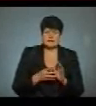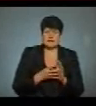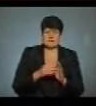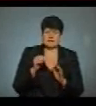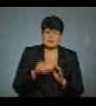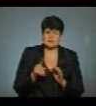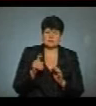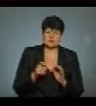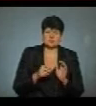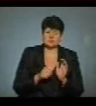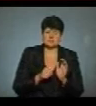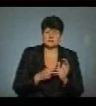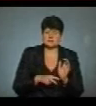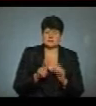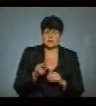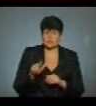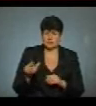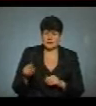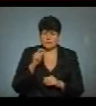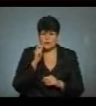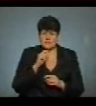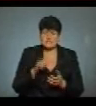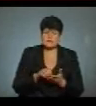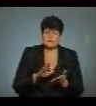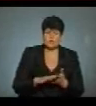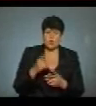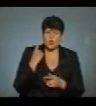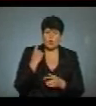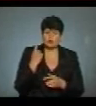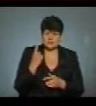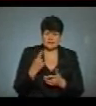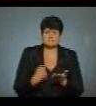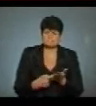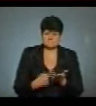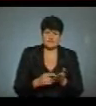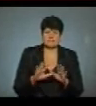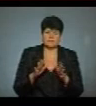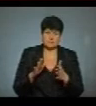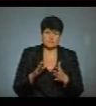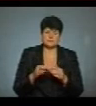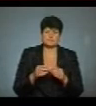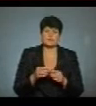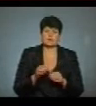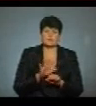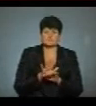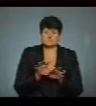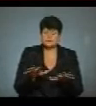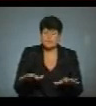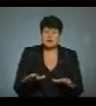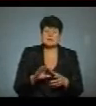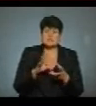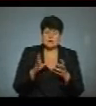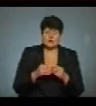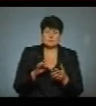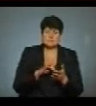9 172 людини. В Україні зареєстрували 1 лабораторно підтверджений випадок COVID-19. Загалом Центр